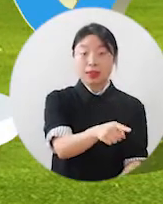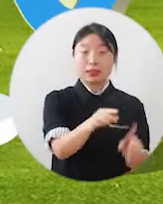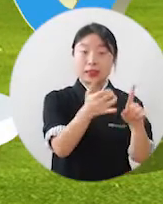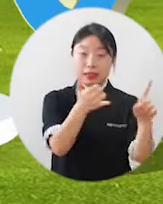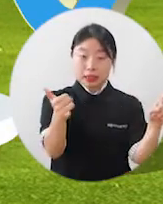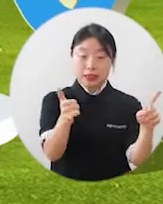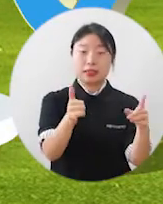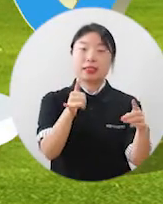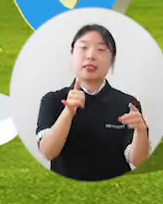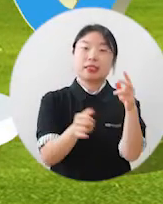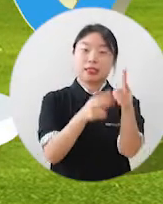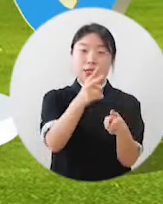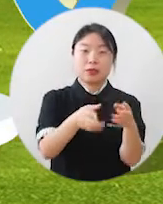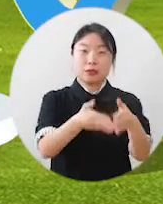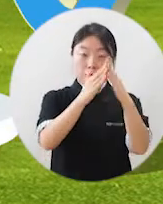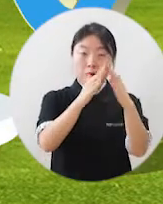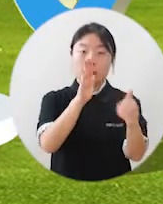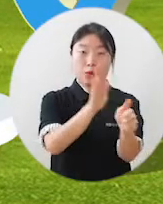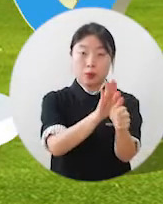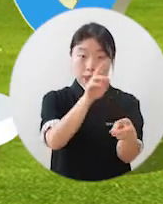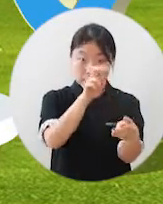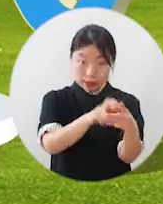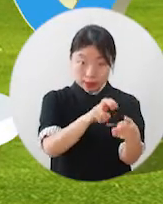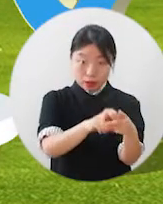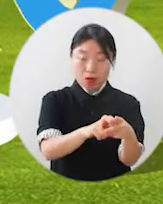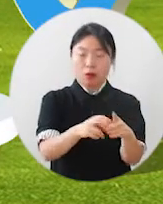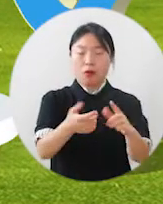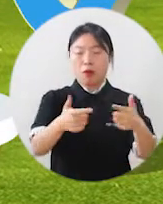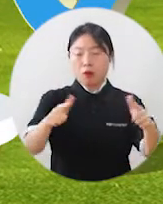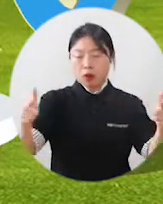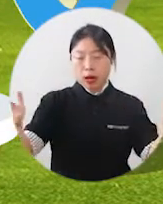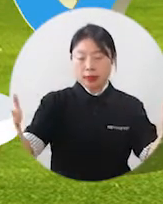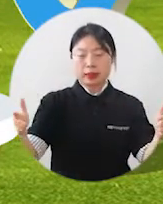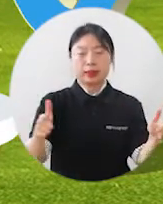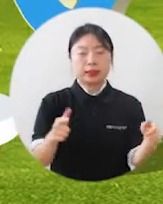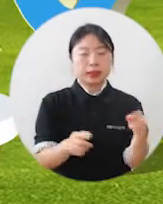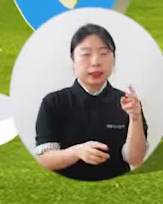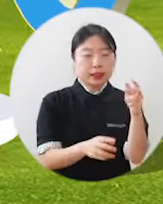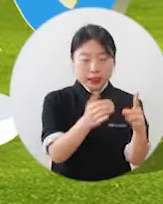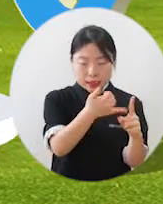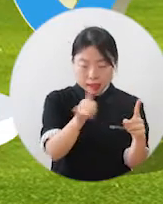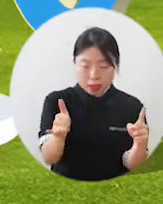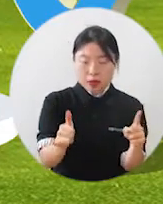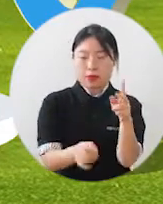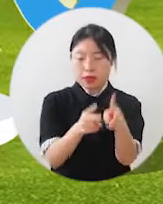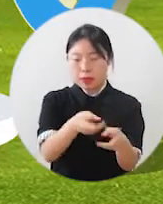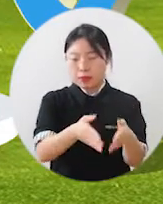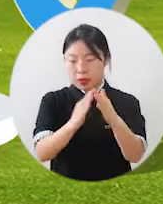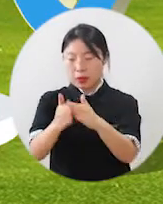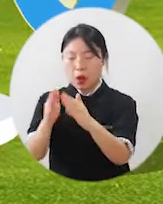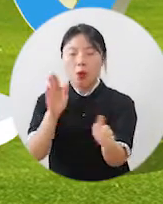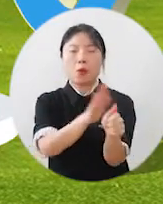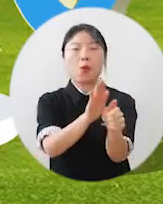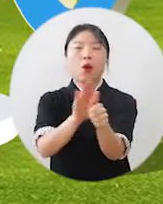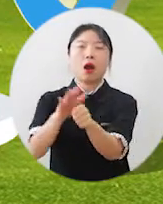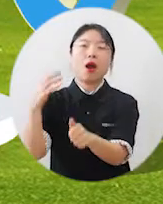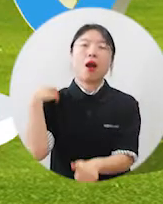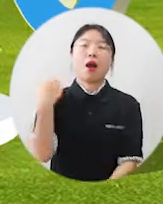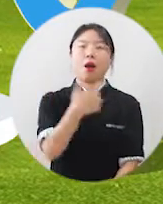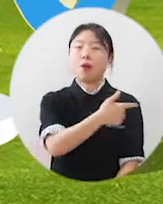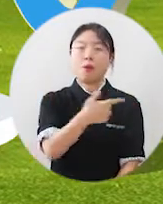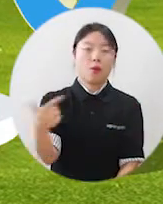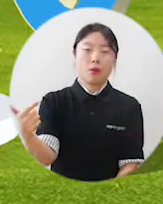2015년 6월에 지정되어 경기 남부권 1인 창조기업들의 성공을 위한 창업지원기관으로 자리를 잡으며